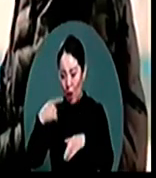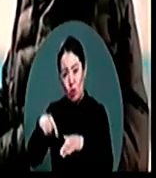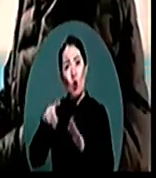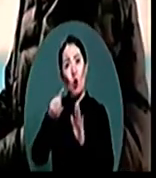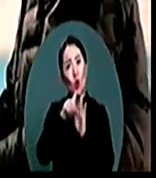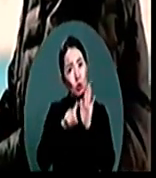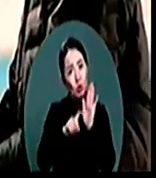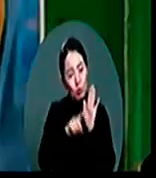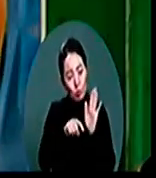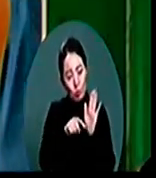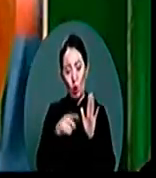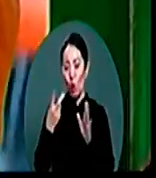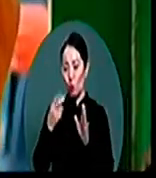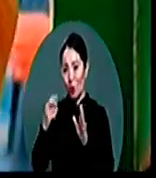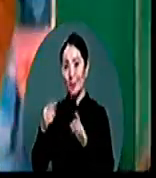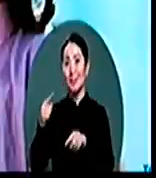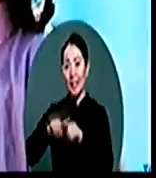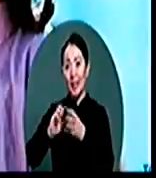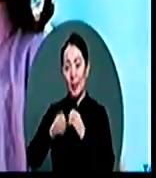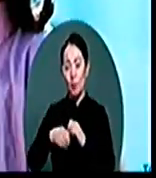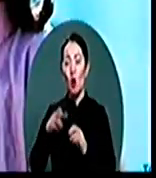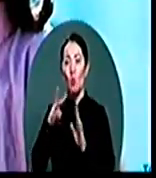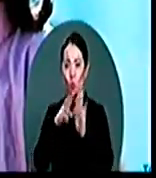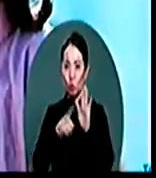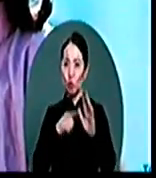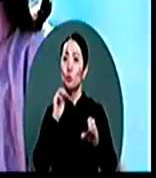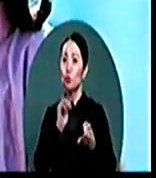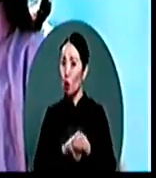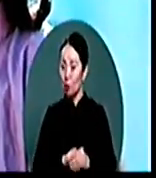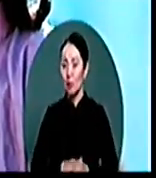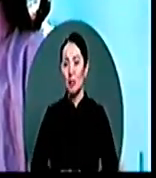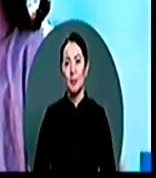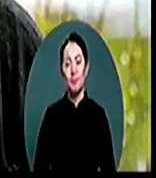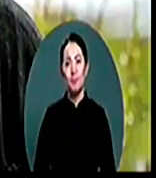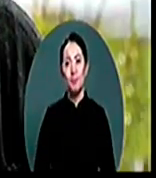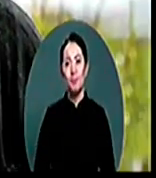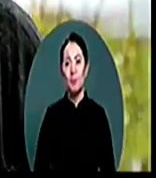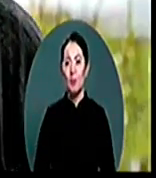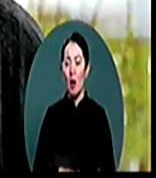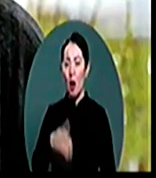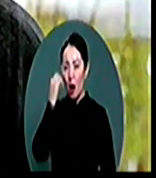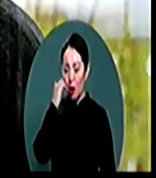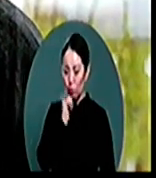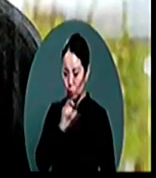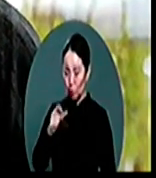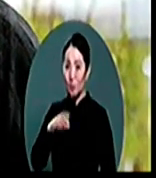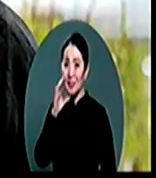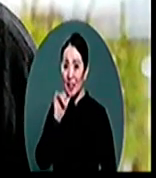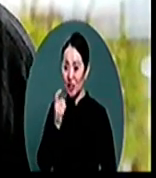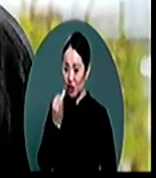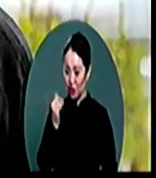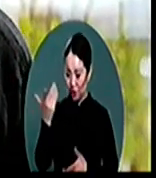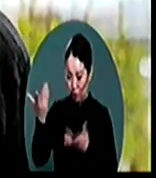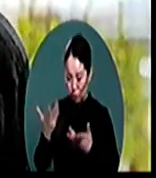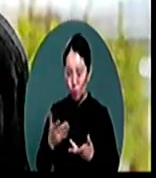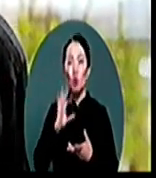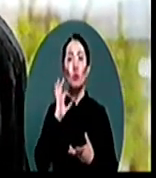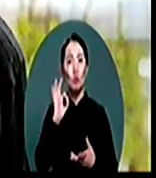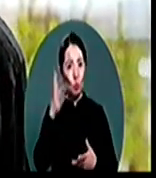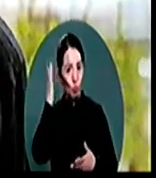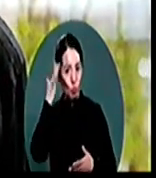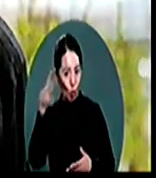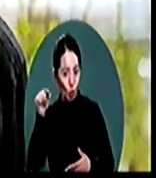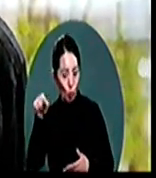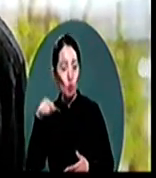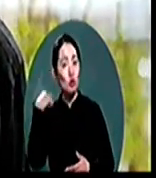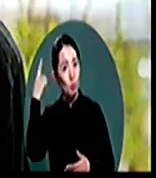хөтөлбөрийг 2020 он дахин хэрэгжүүлэхээр Монгол Ардын нам мөрийн хөтөлбөртөө тусгаад байна. Ахмадуудад насны ишг олгож байгаа зөв зөвтэй бодлого